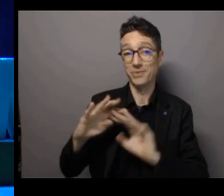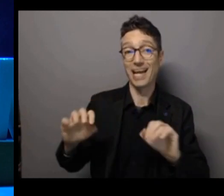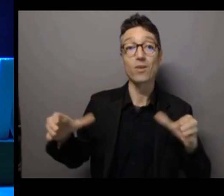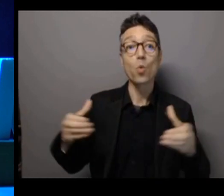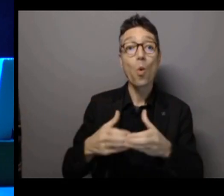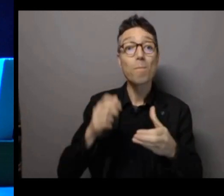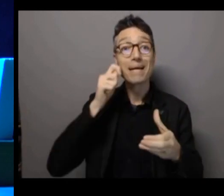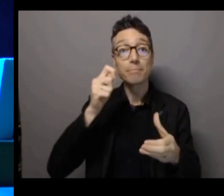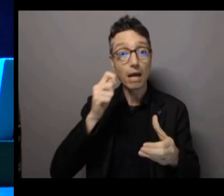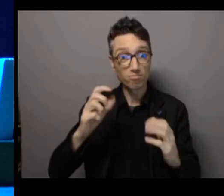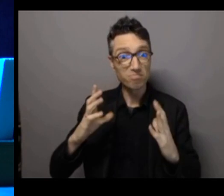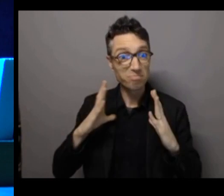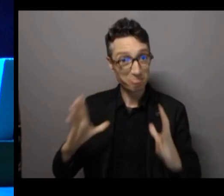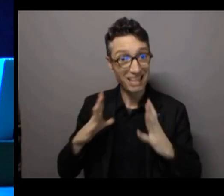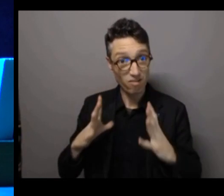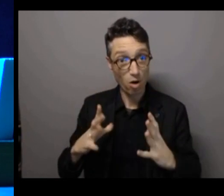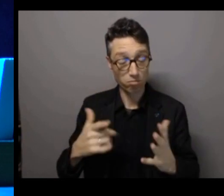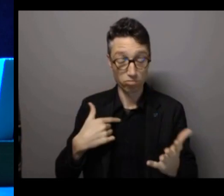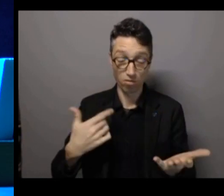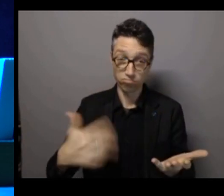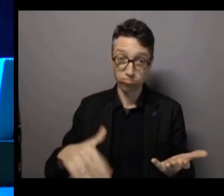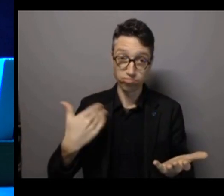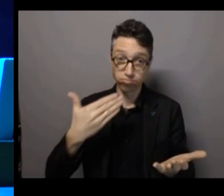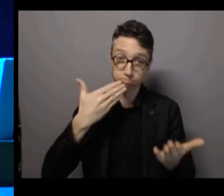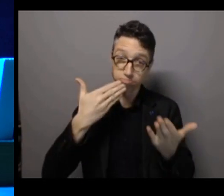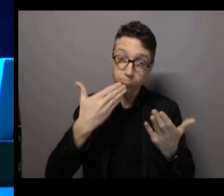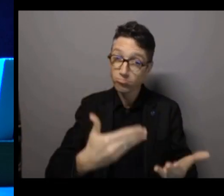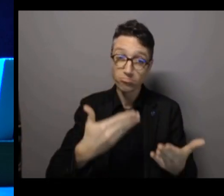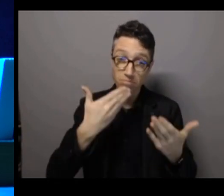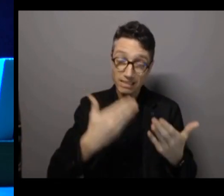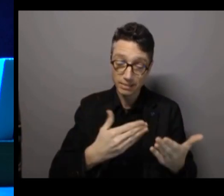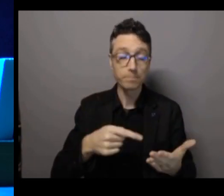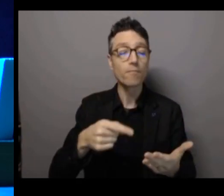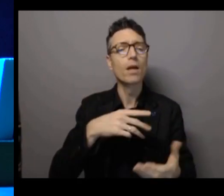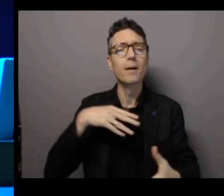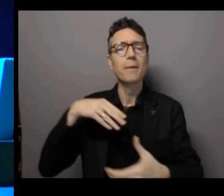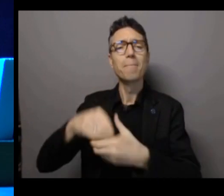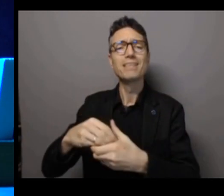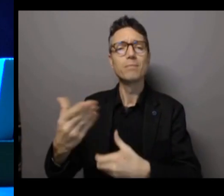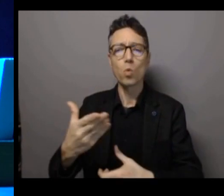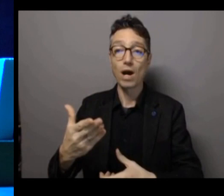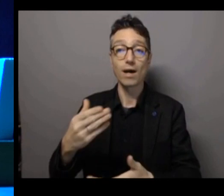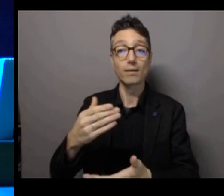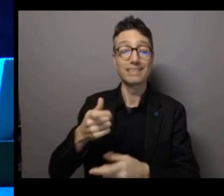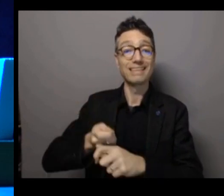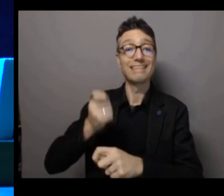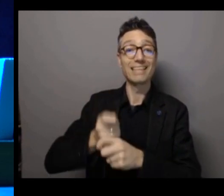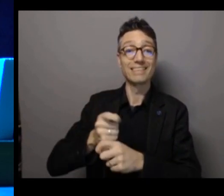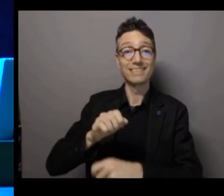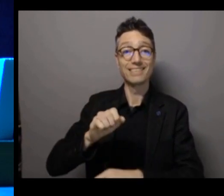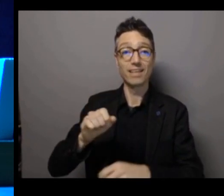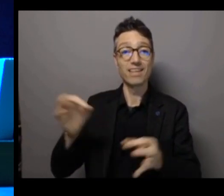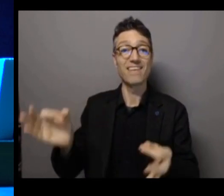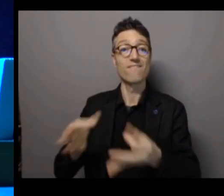tiens à saluer chaleureusement a participé au test event qui se tenait à la nouvelle Adidas Arena à la porte de la Chapelle. Alors ils ont